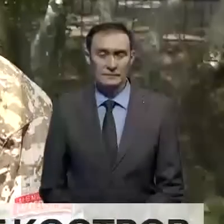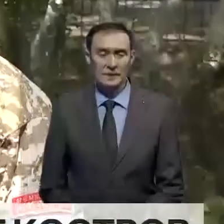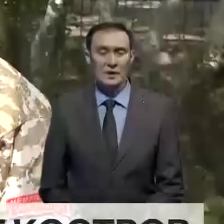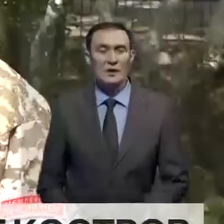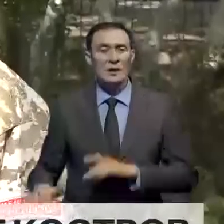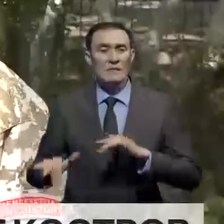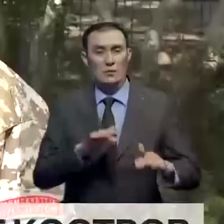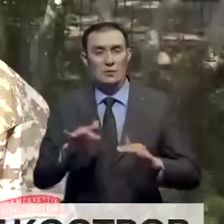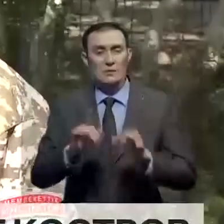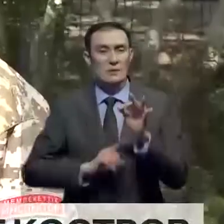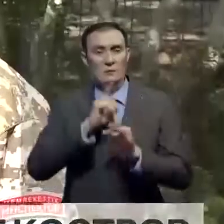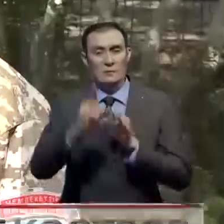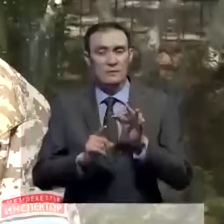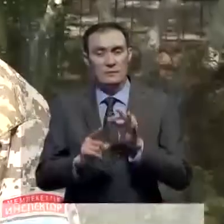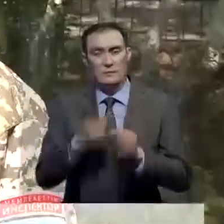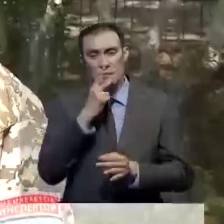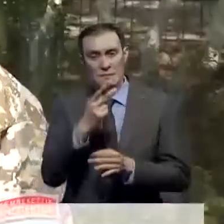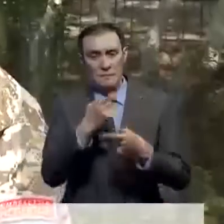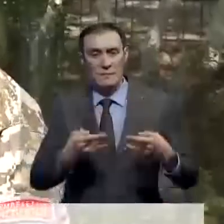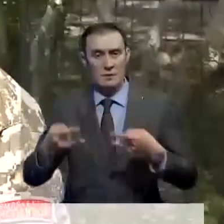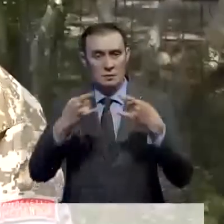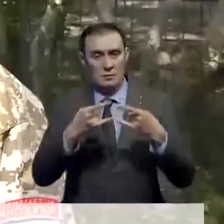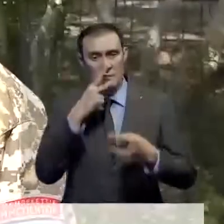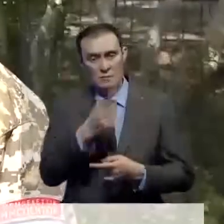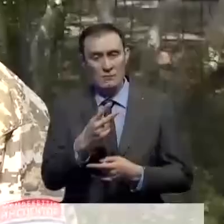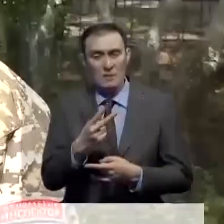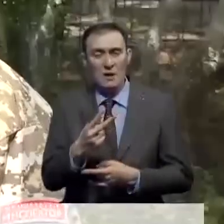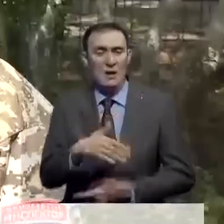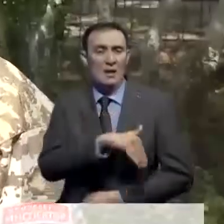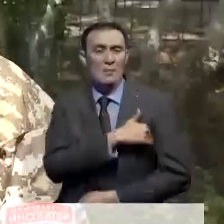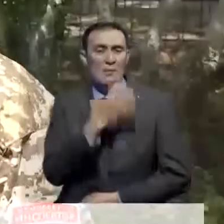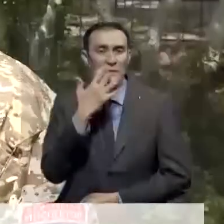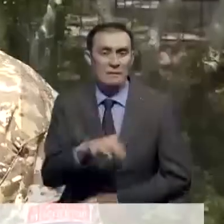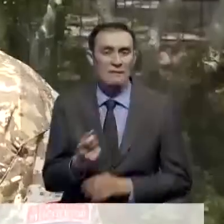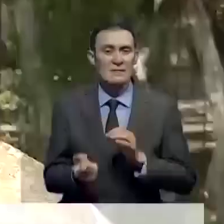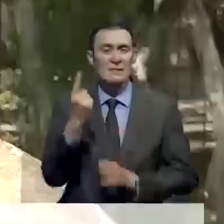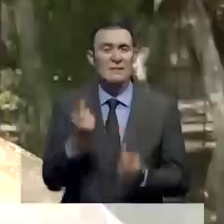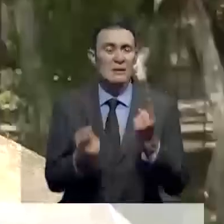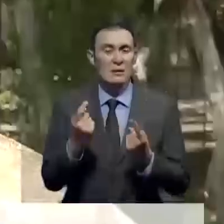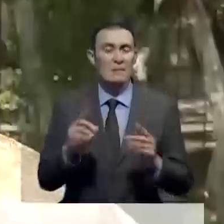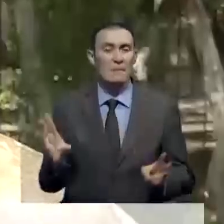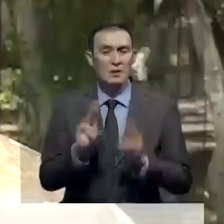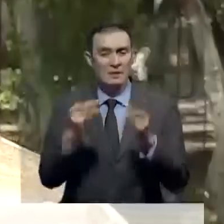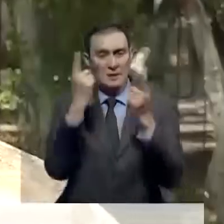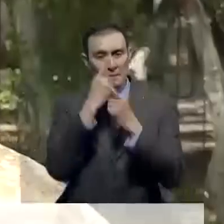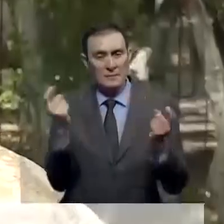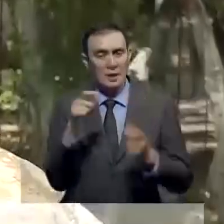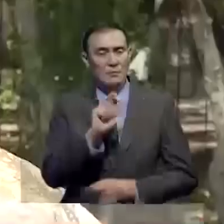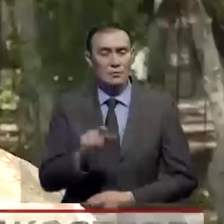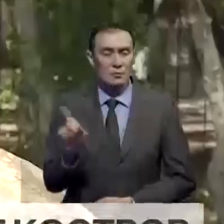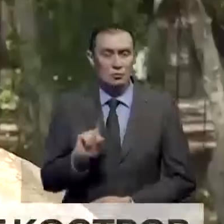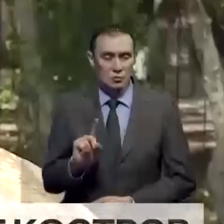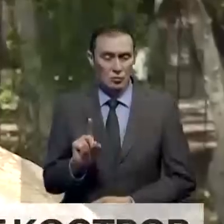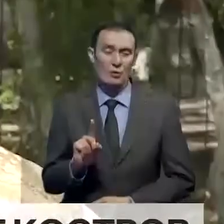Ведется спутниковый мониторинг через геопортал по термоточкам по выявлению возникновения лесных пожаров. Напоминаем жителям области,